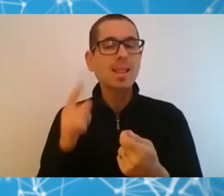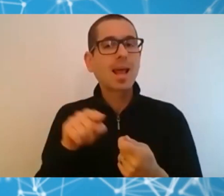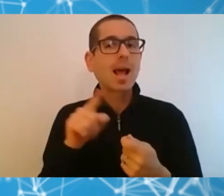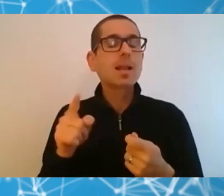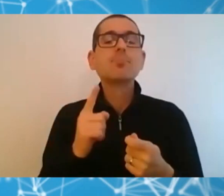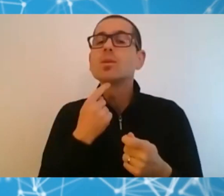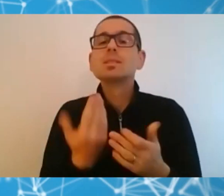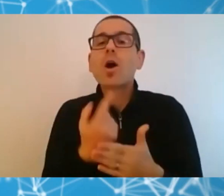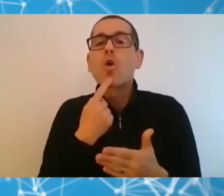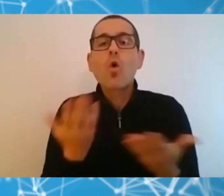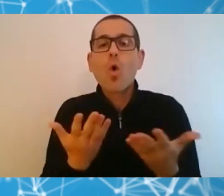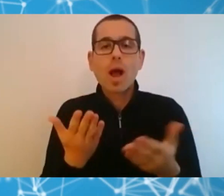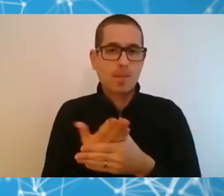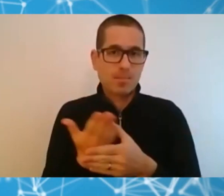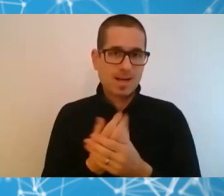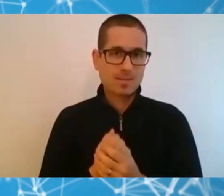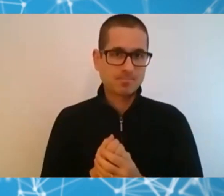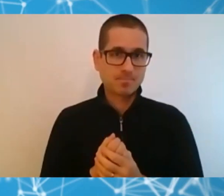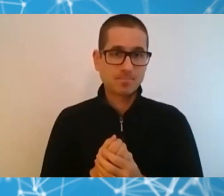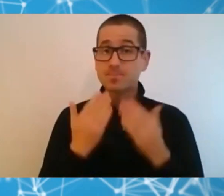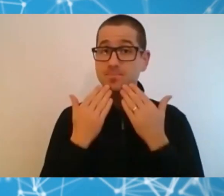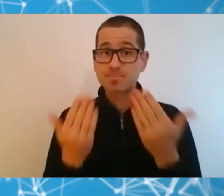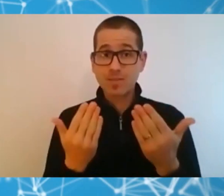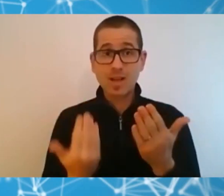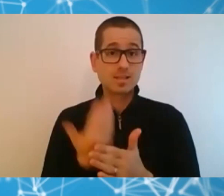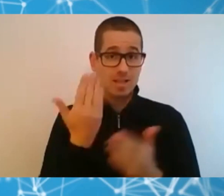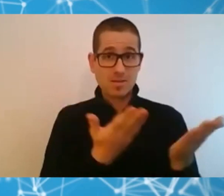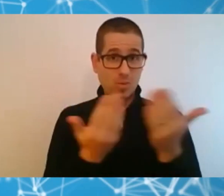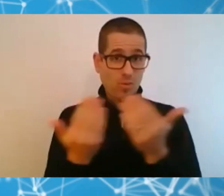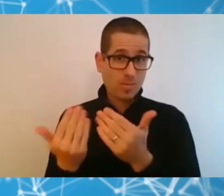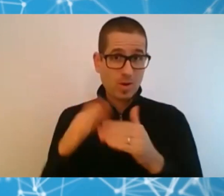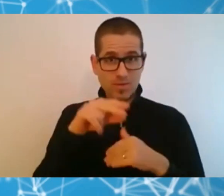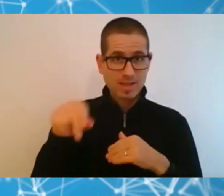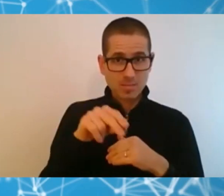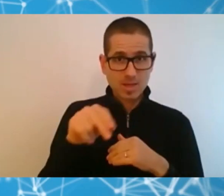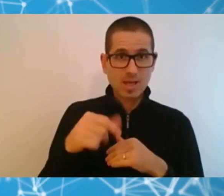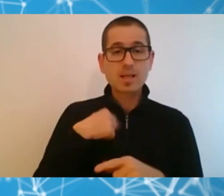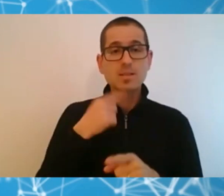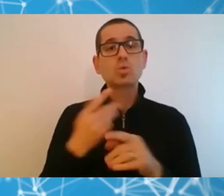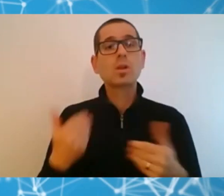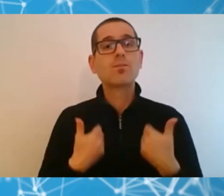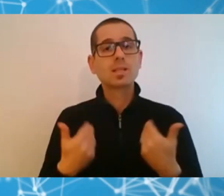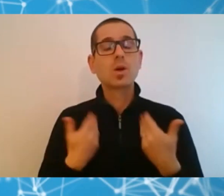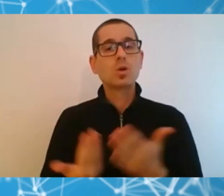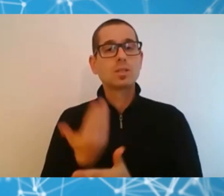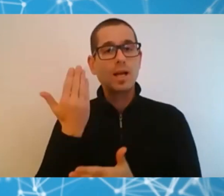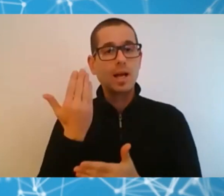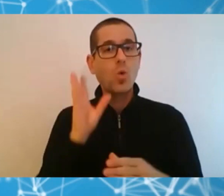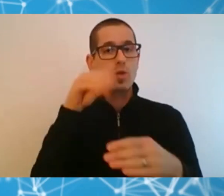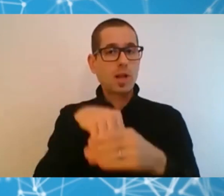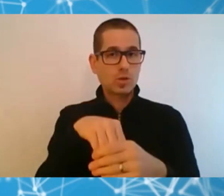primerna? Ja, prav, hvala lepa torej za povabilo na seminar in sem tudi vesel za